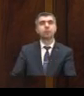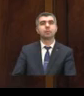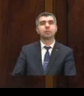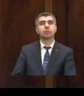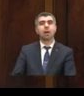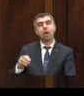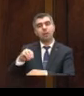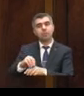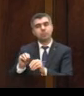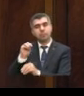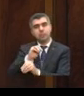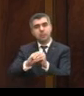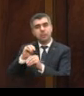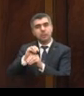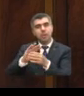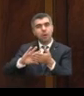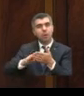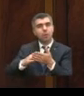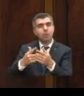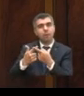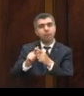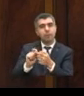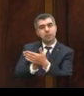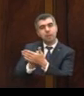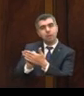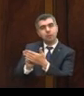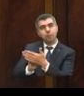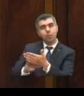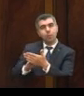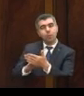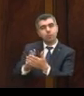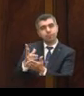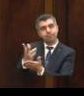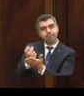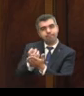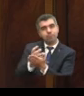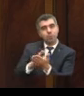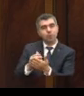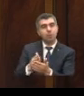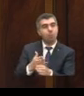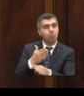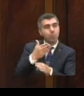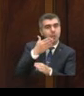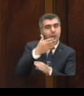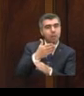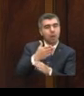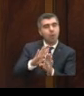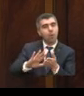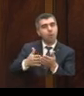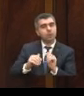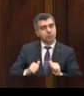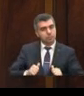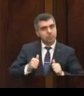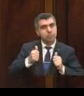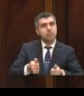ترتيب أولوياتنا وعلاقتنا وحساباتنا، واستشراف المستقبل بالاستعداد الجماعي للرفع من